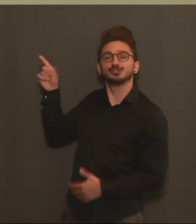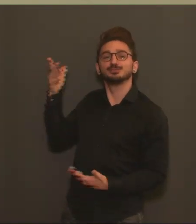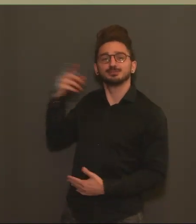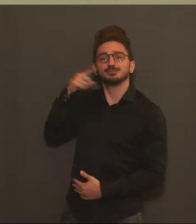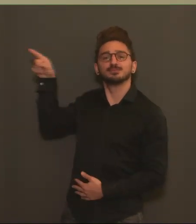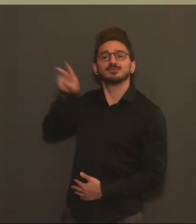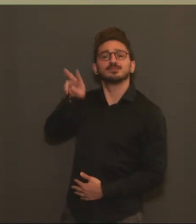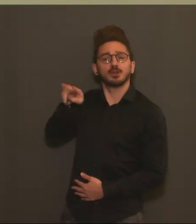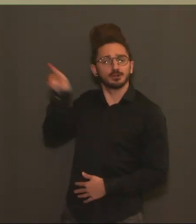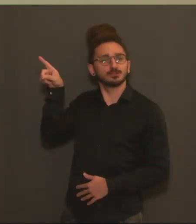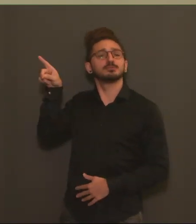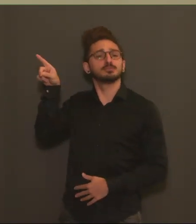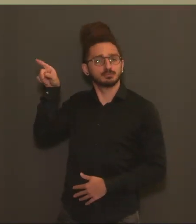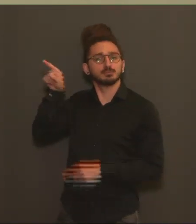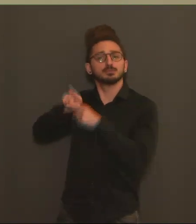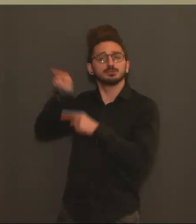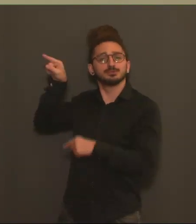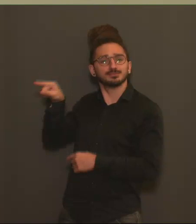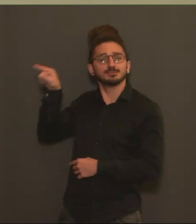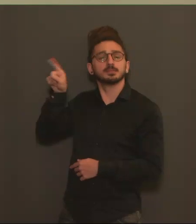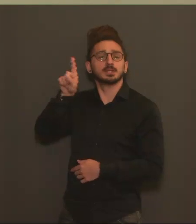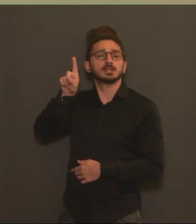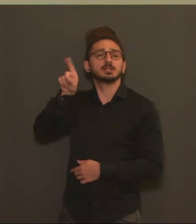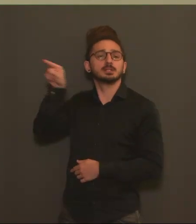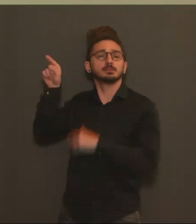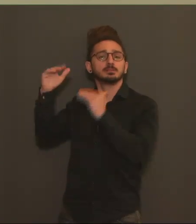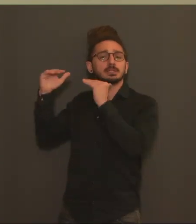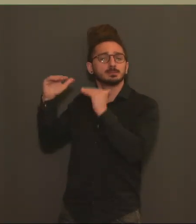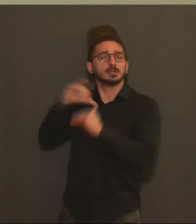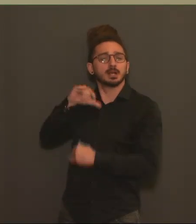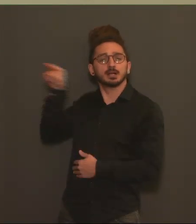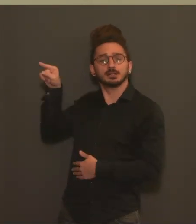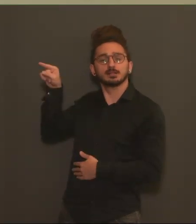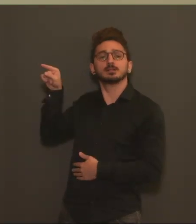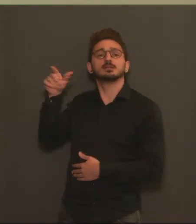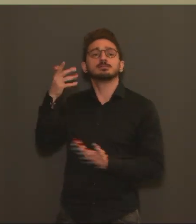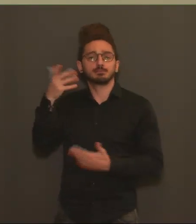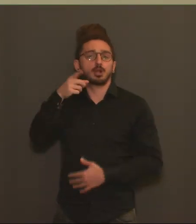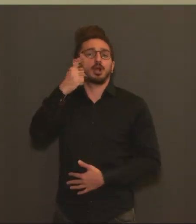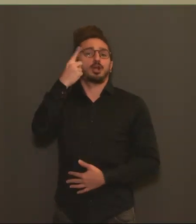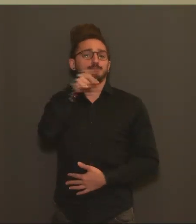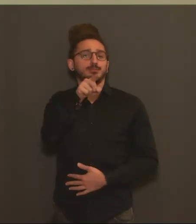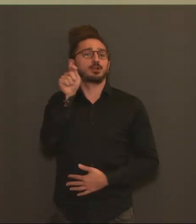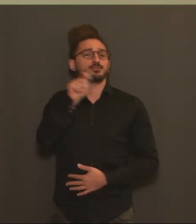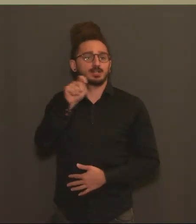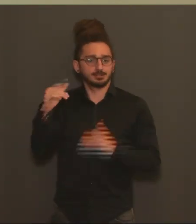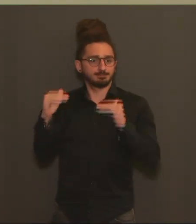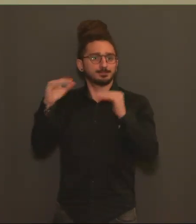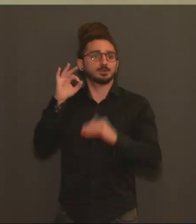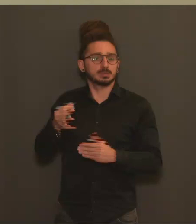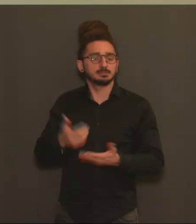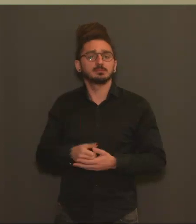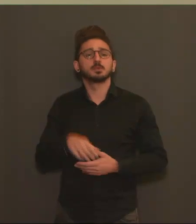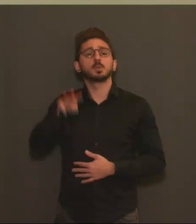encore dans la province d'Anvers. Qu'au niveau des différentes provinces wallonnes, on a exactement la même chose avec une diminution